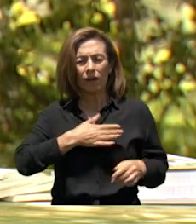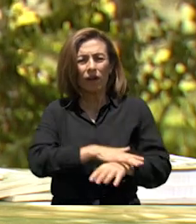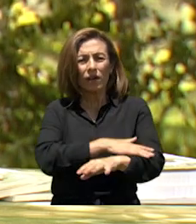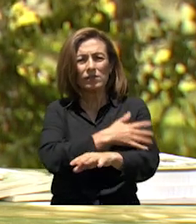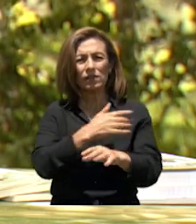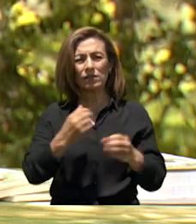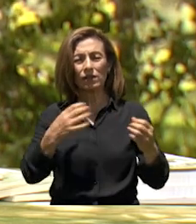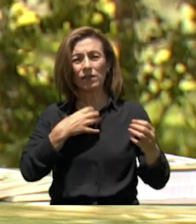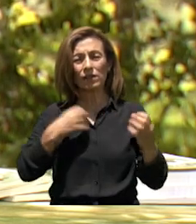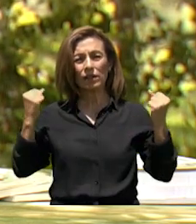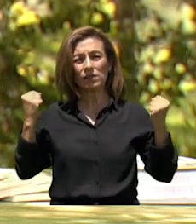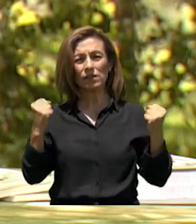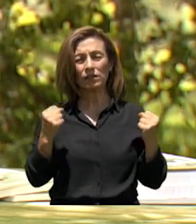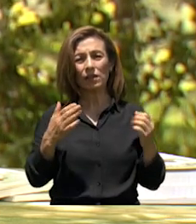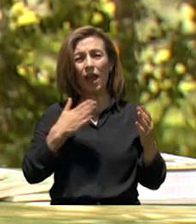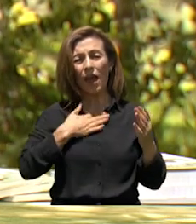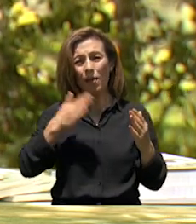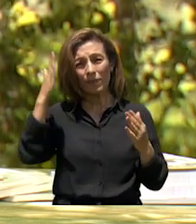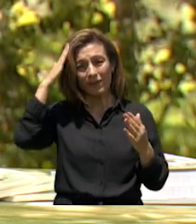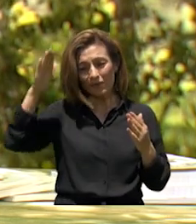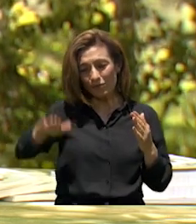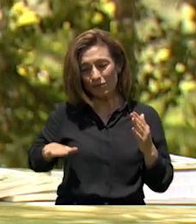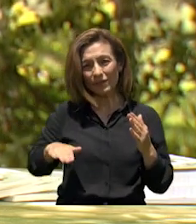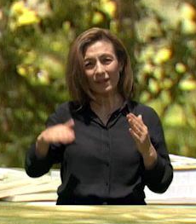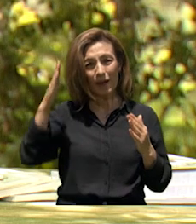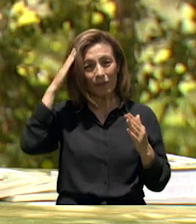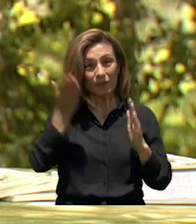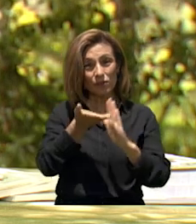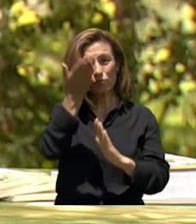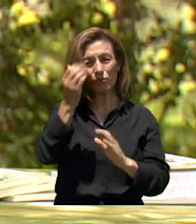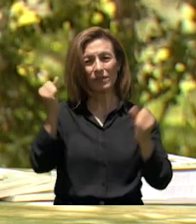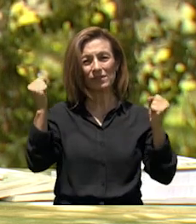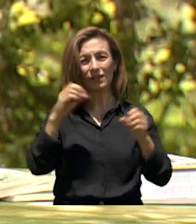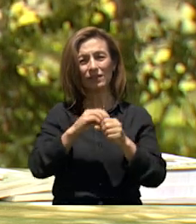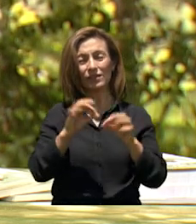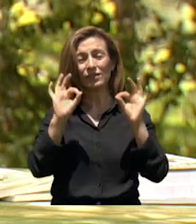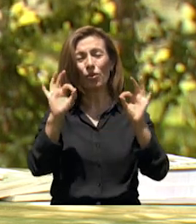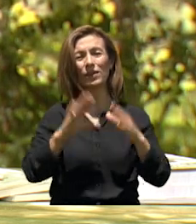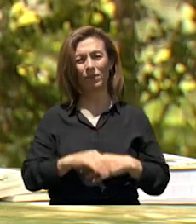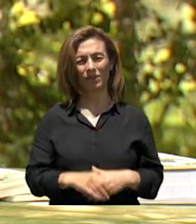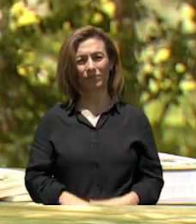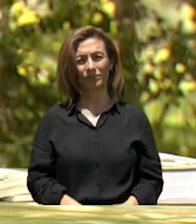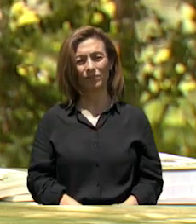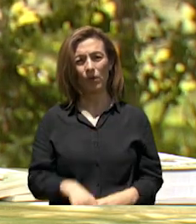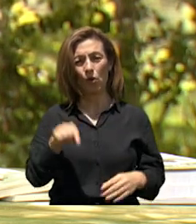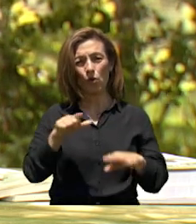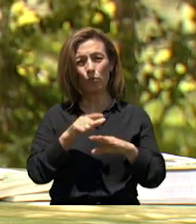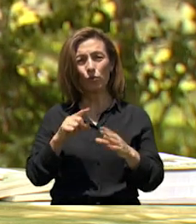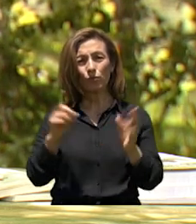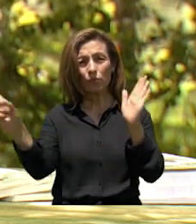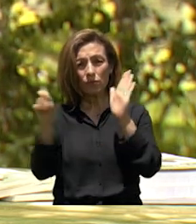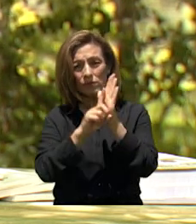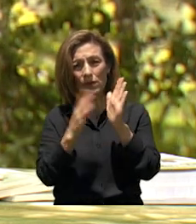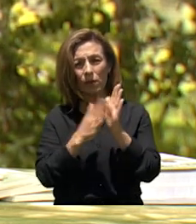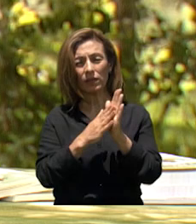kendi sağlığınız kadar hem sizden küçüklerin hem de büyüklerin sağlığı için de çok önemli bu zamana